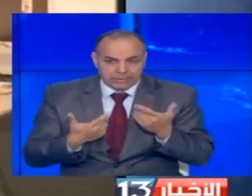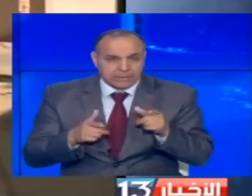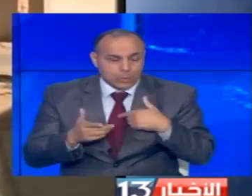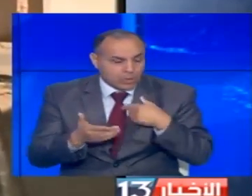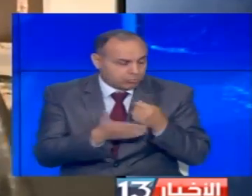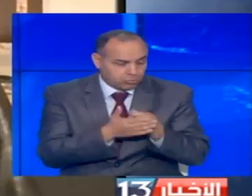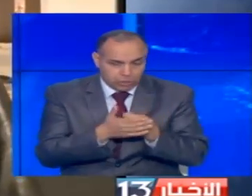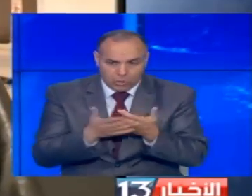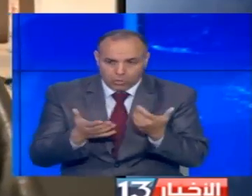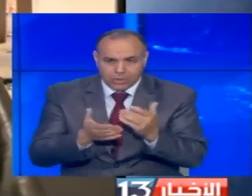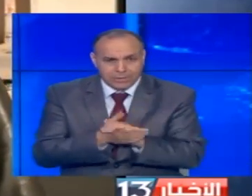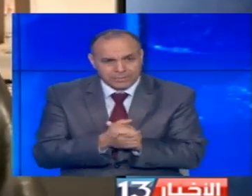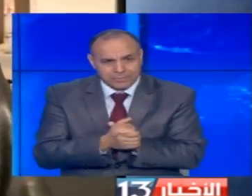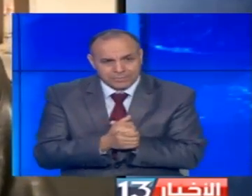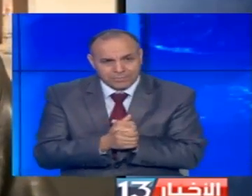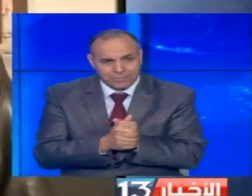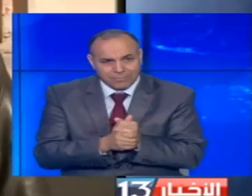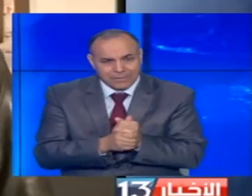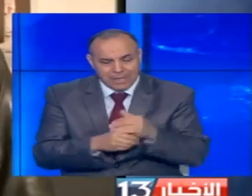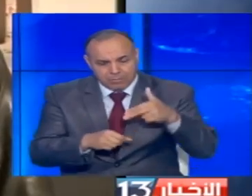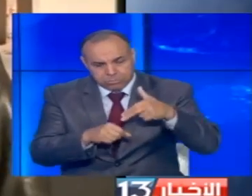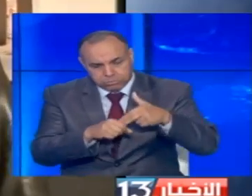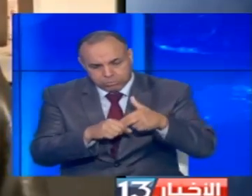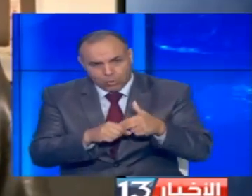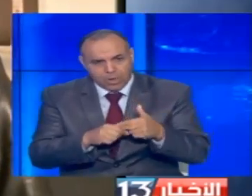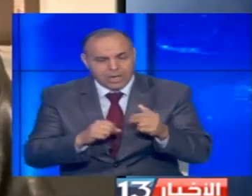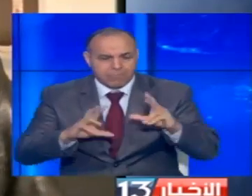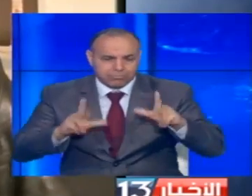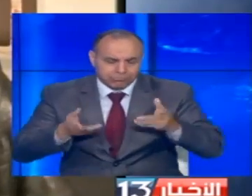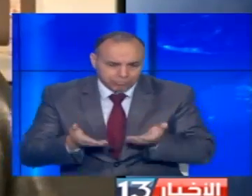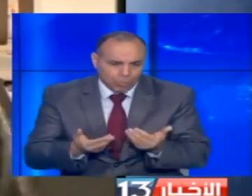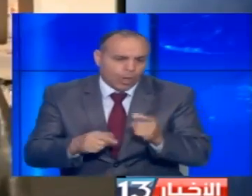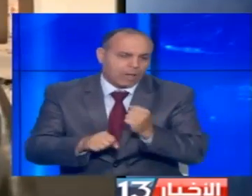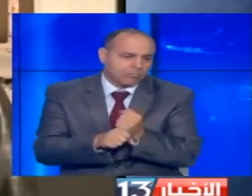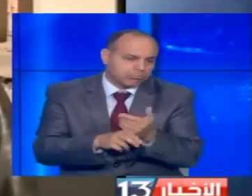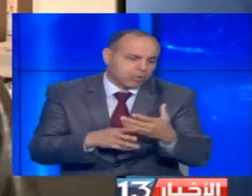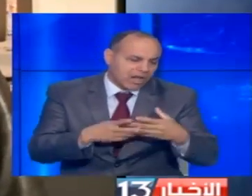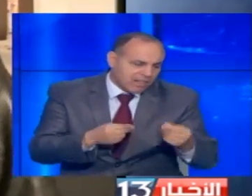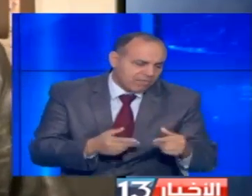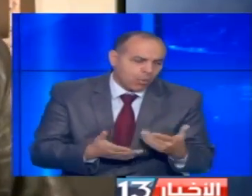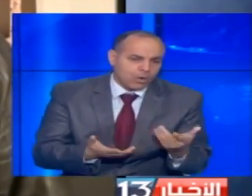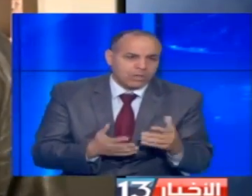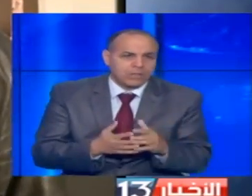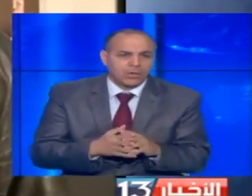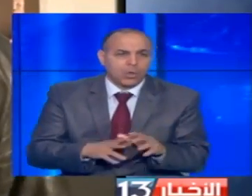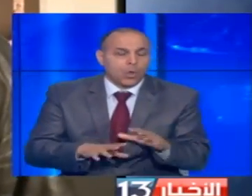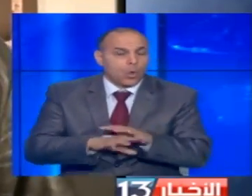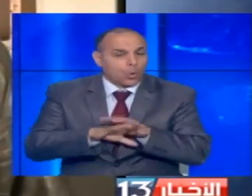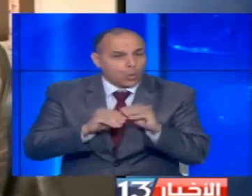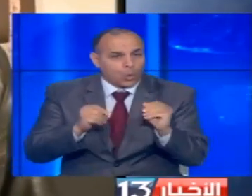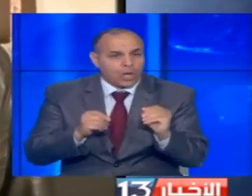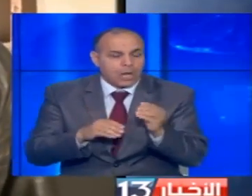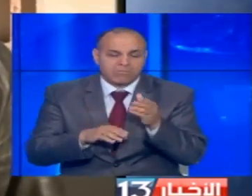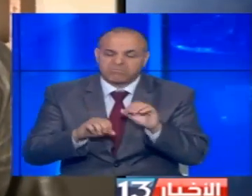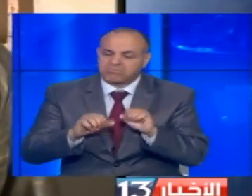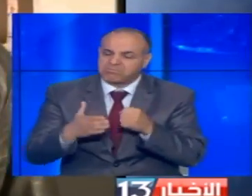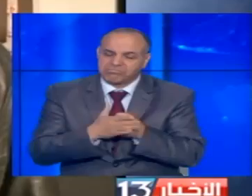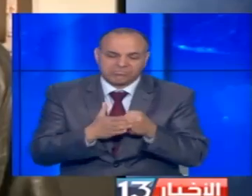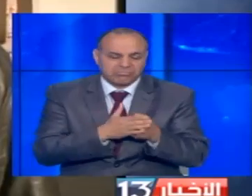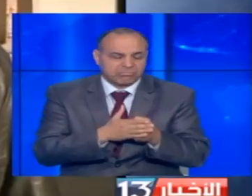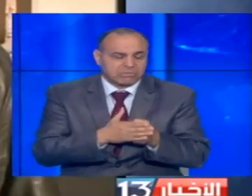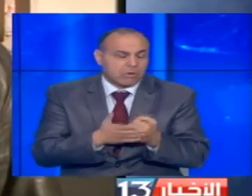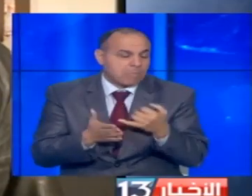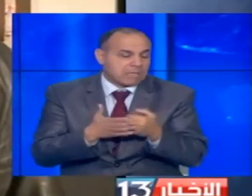شراء تعها بنزين باش يخدم البارك النظافه معها م الكل براتيك محبسه وصلنا في